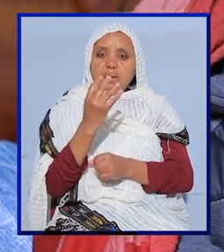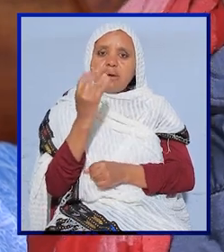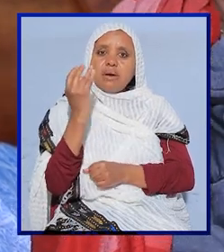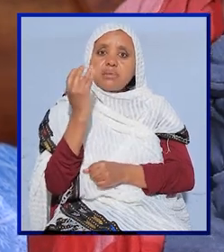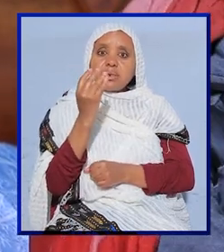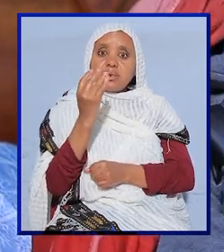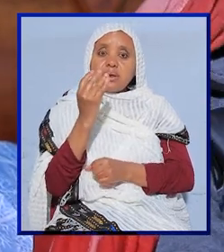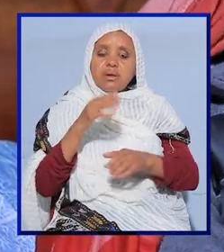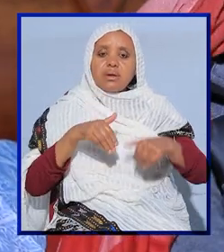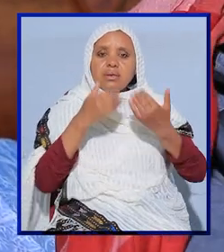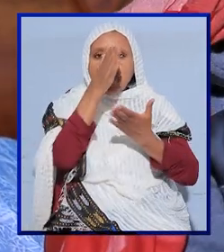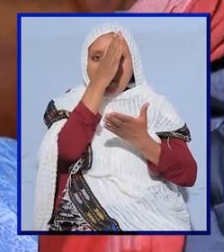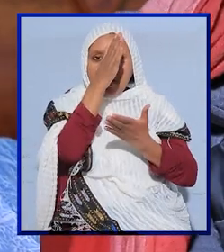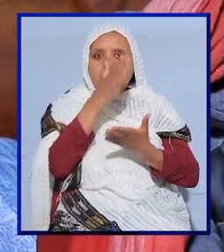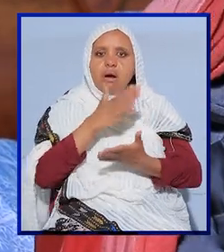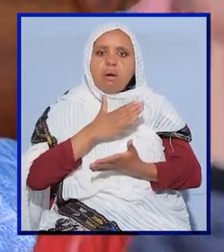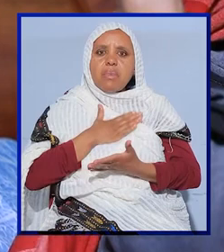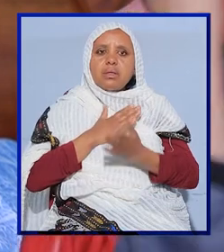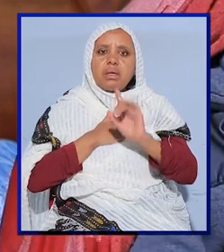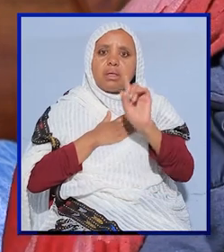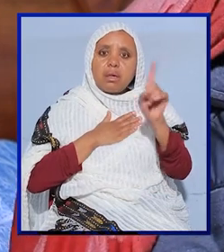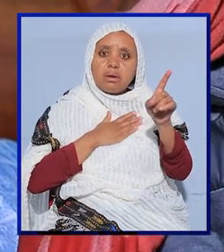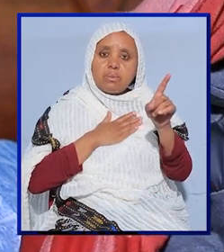አስመስክሬ የንስሐ አባቴ ሄደው